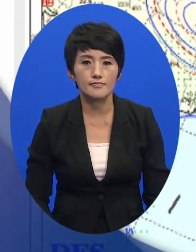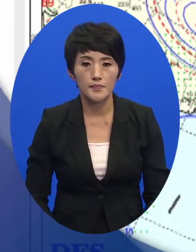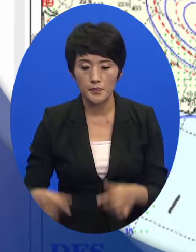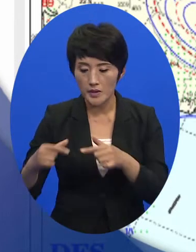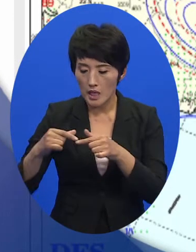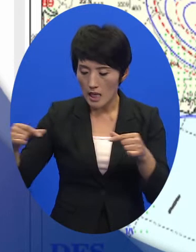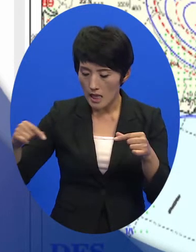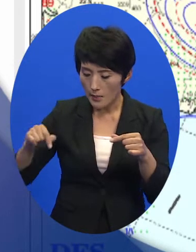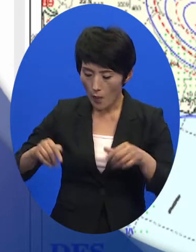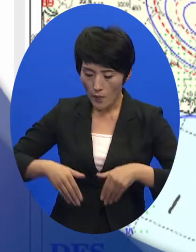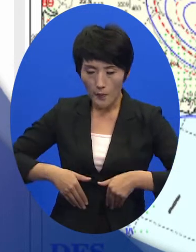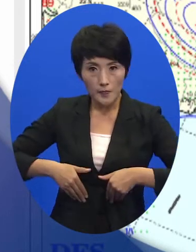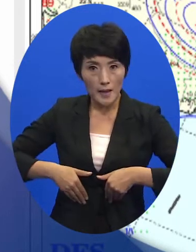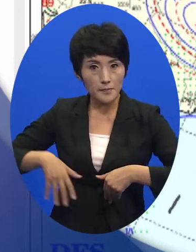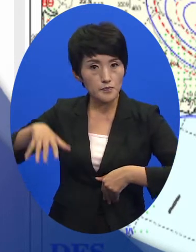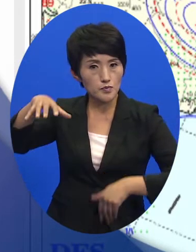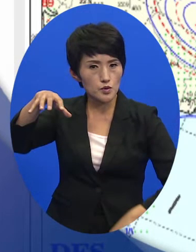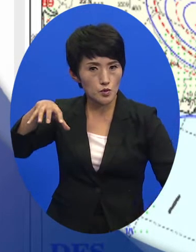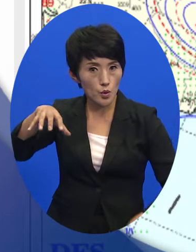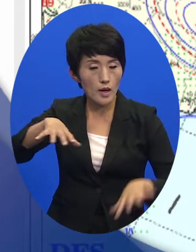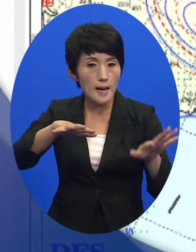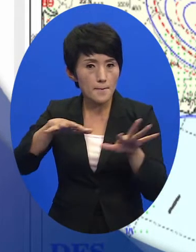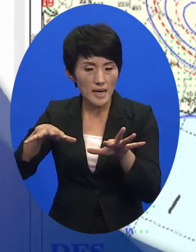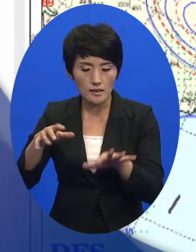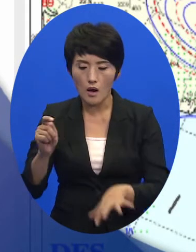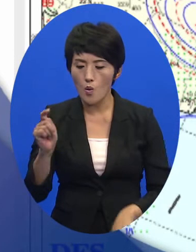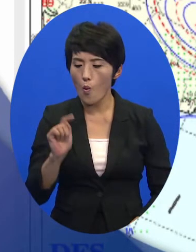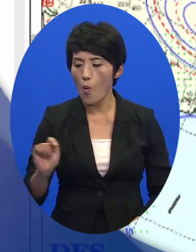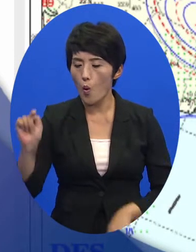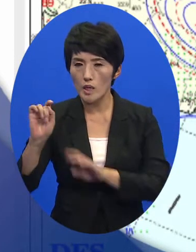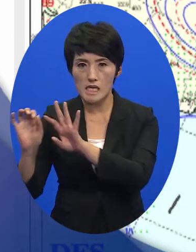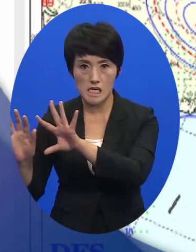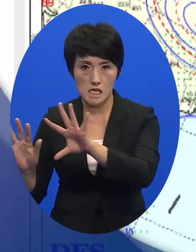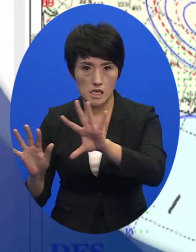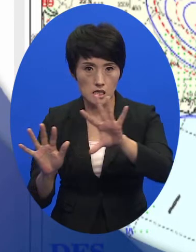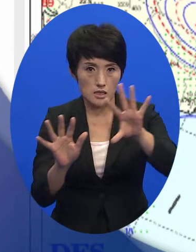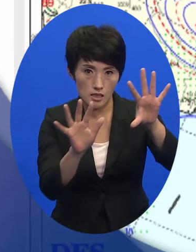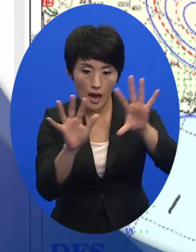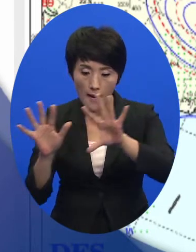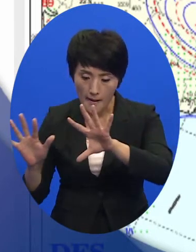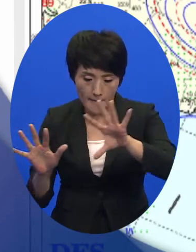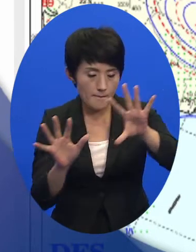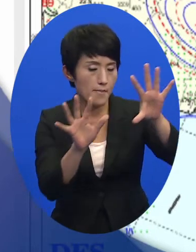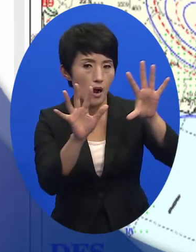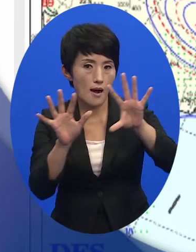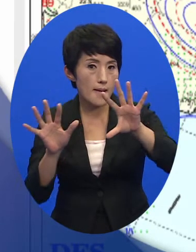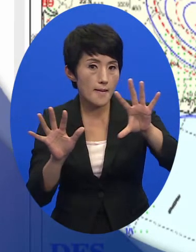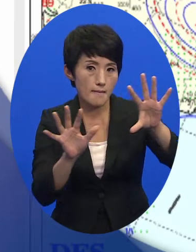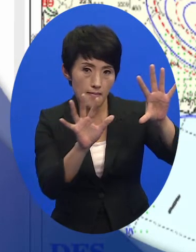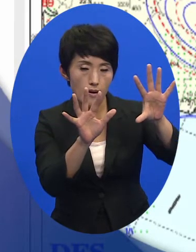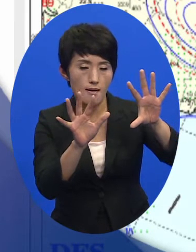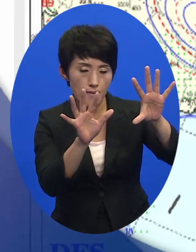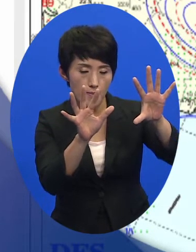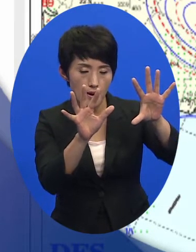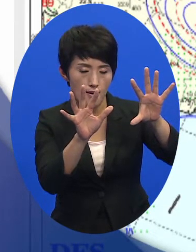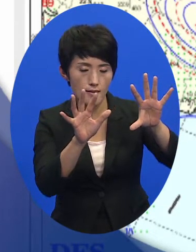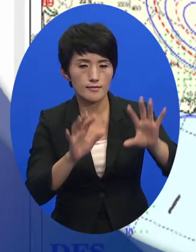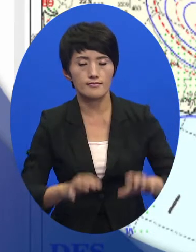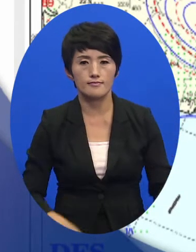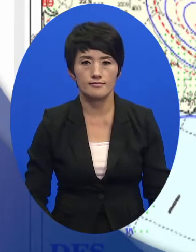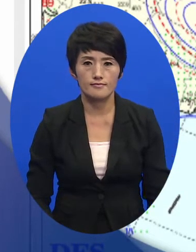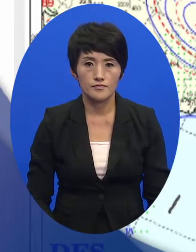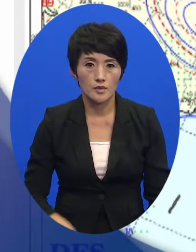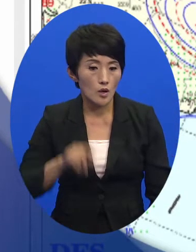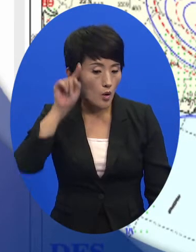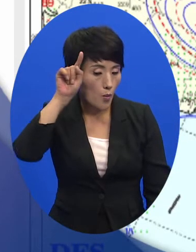일본 남쪽 해상에 위치한 고기압 2 상승 지원으로 계속 세력을 유지하게